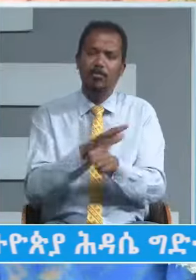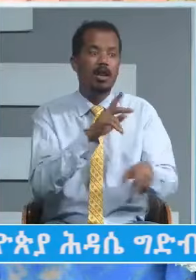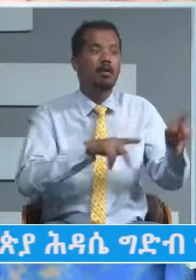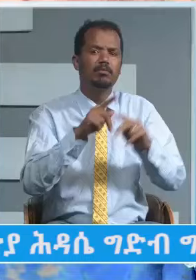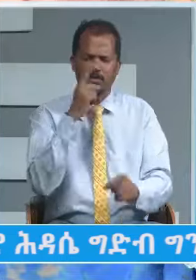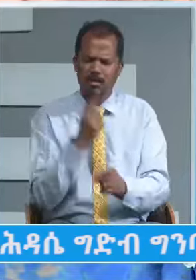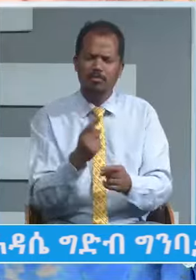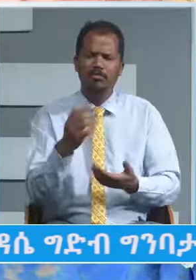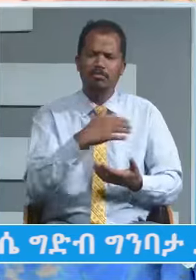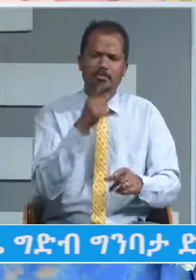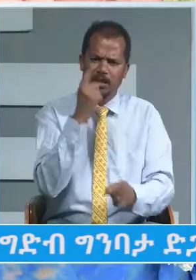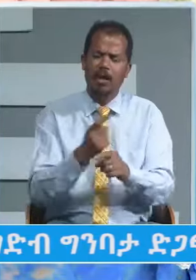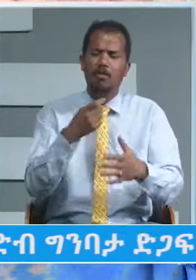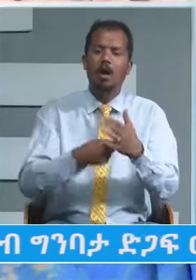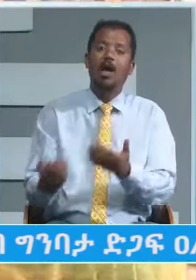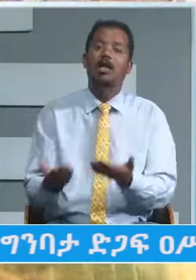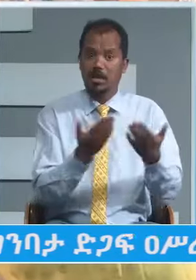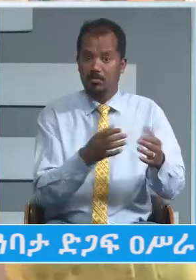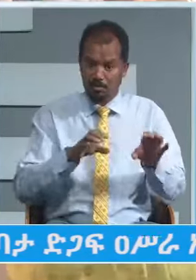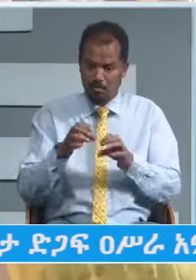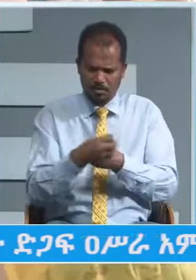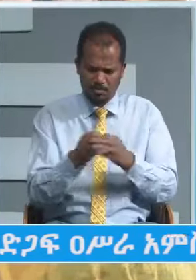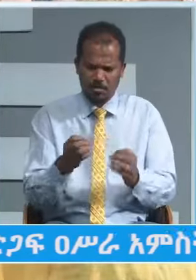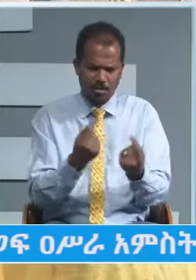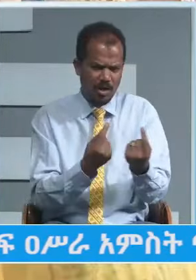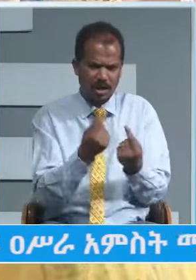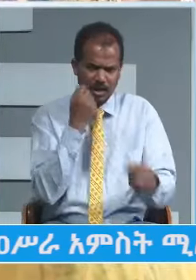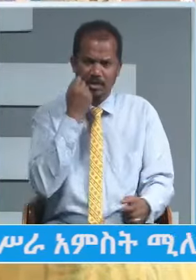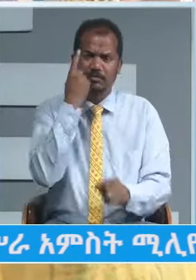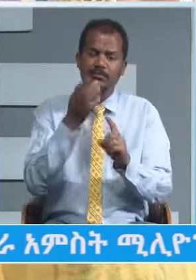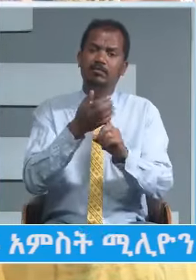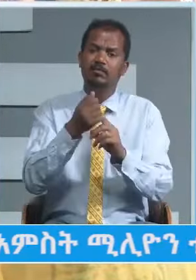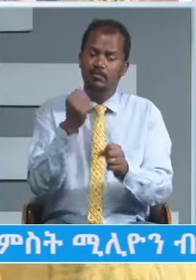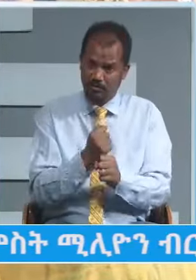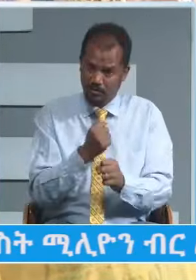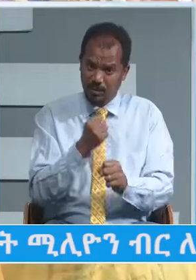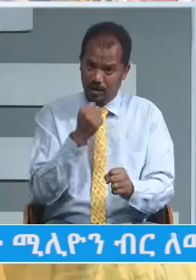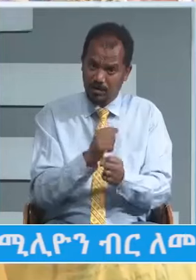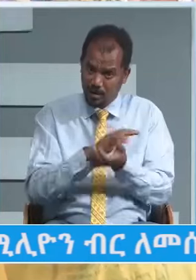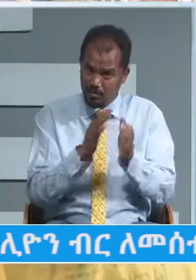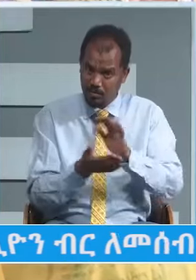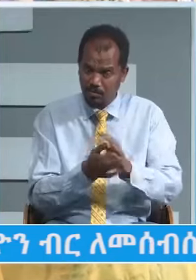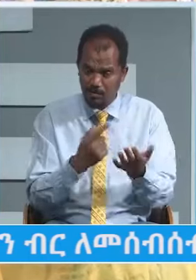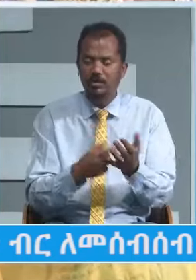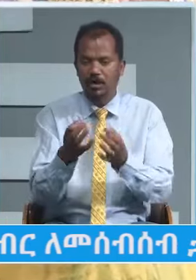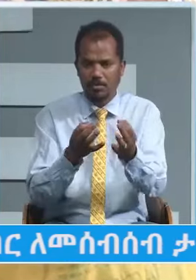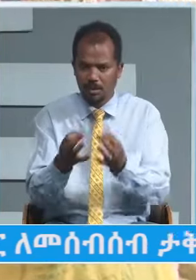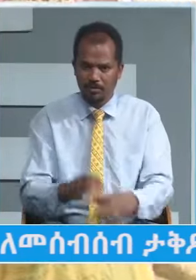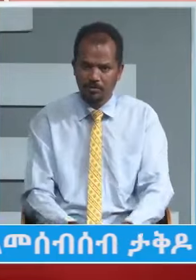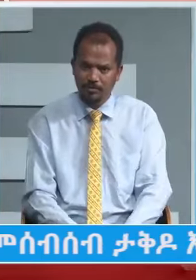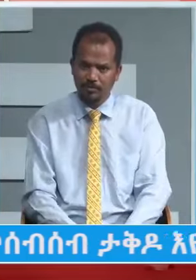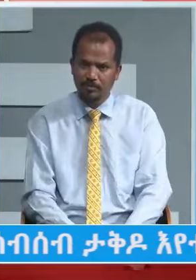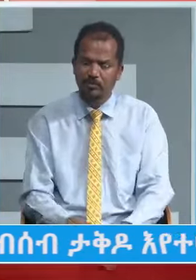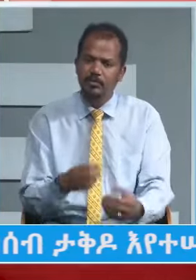መንገድ ለህብረተሰቡ ተገቢው ምርት በተገቢው ዋጋ እንዲያቀርቡ ለማድረግ ቢሮው ለነጋዴዎች የግንዛቤ ማስጨበጫ ስራ እየሰራ መሆኑን እንዲህ